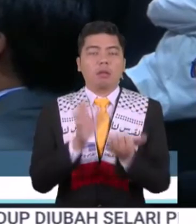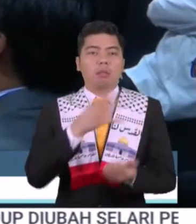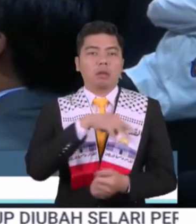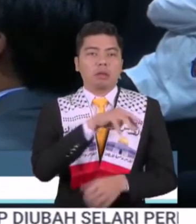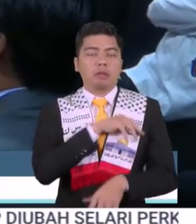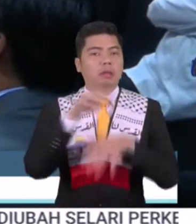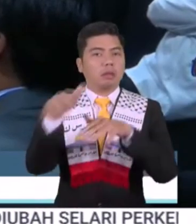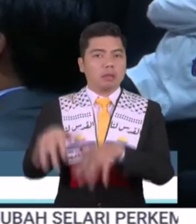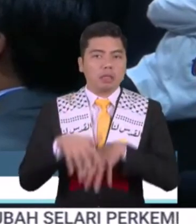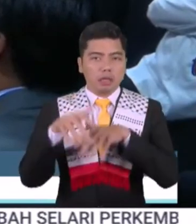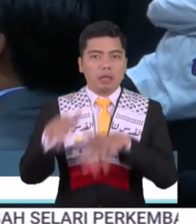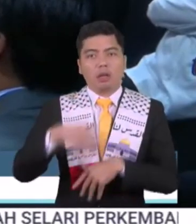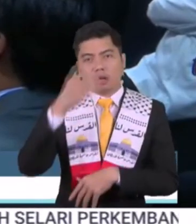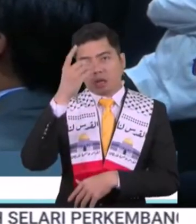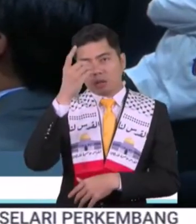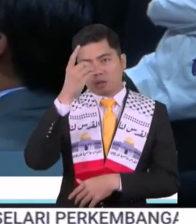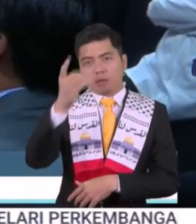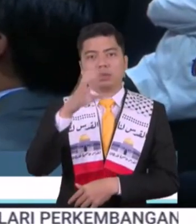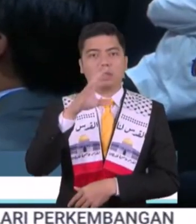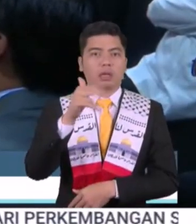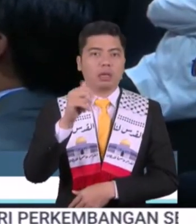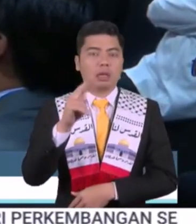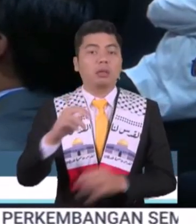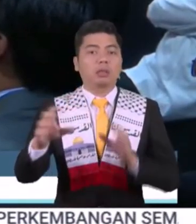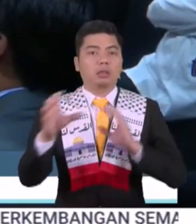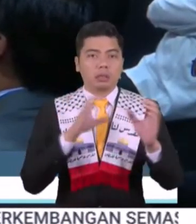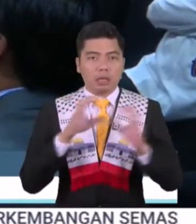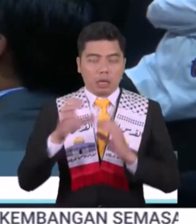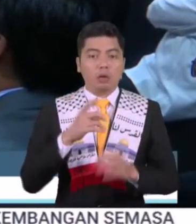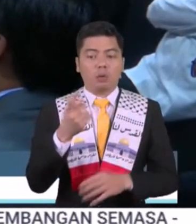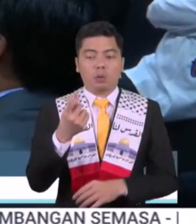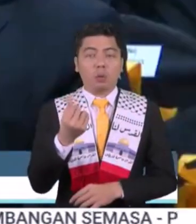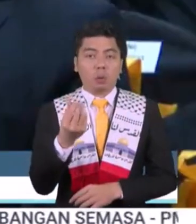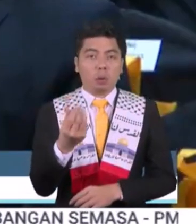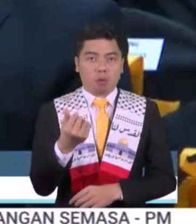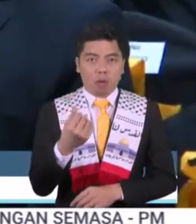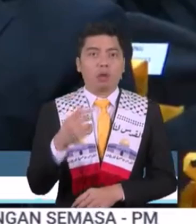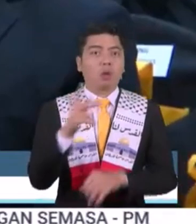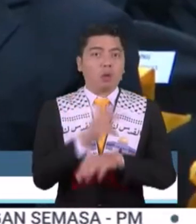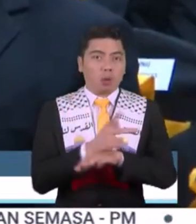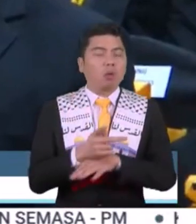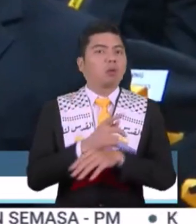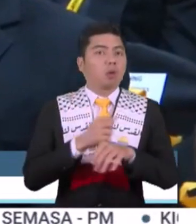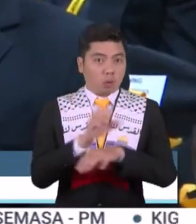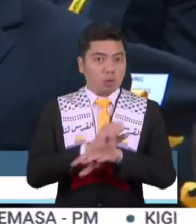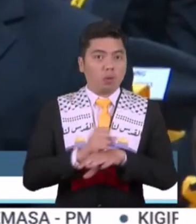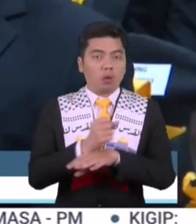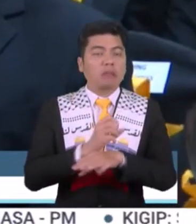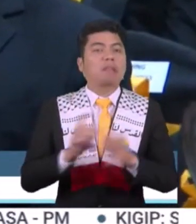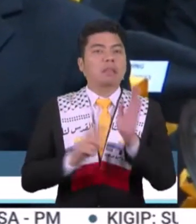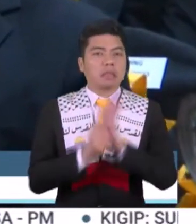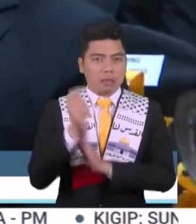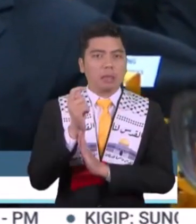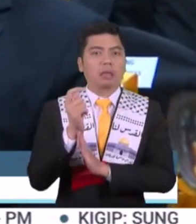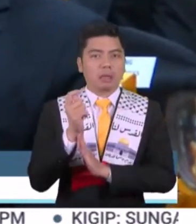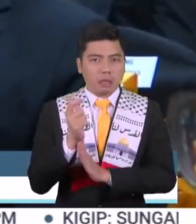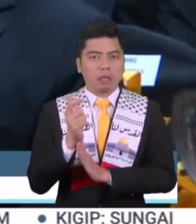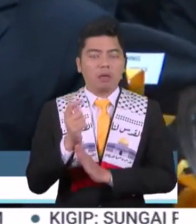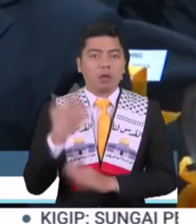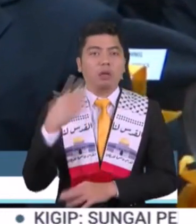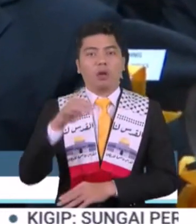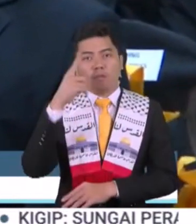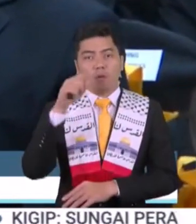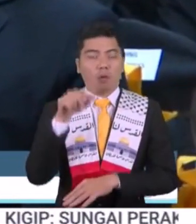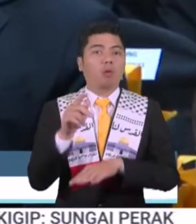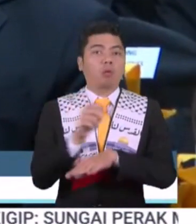Timbalan Menteri Peladangan dan Komoditi Datuk Chan Fu Hing berkata harga kokoh ketika ini berada pada tahap yang tinggi. Justeru sektor huluan